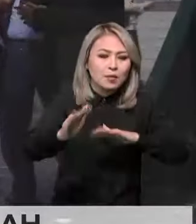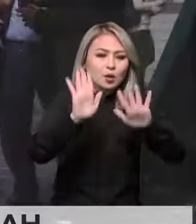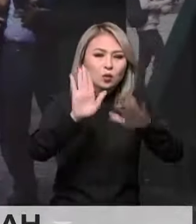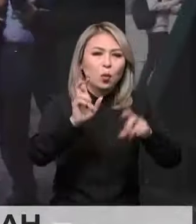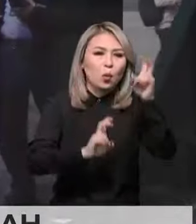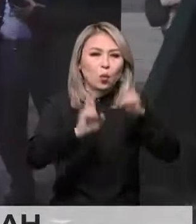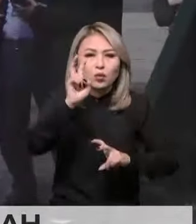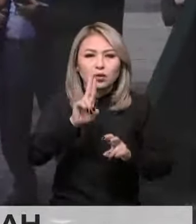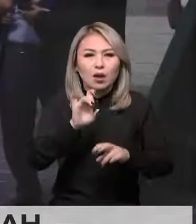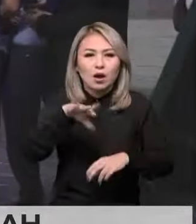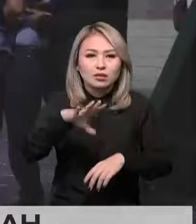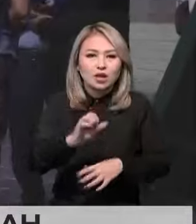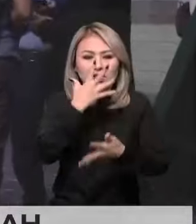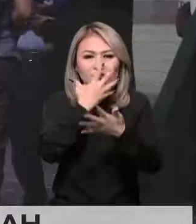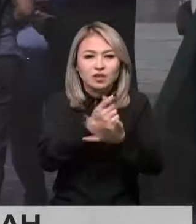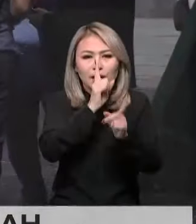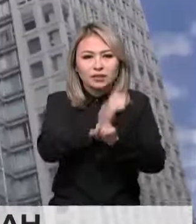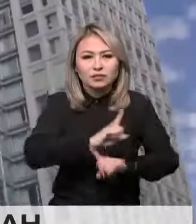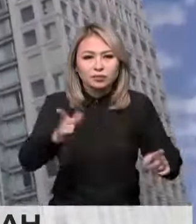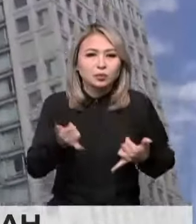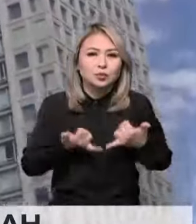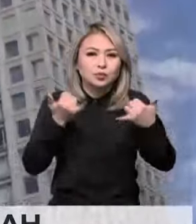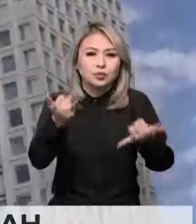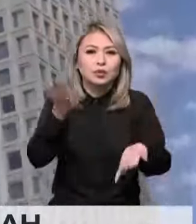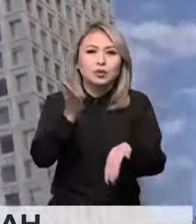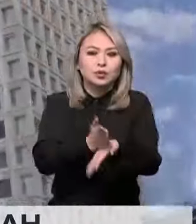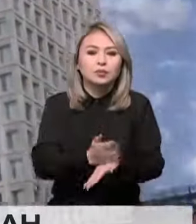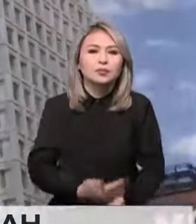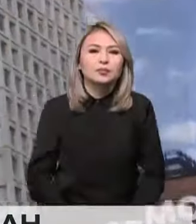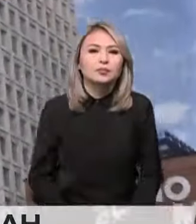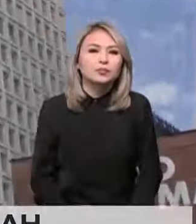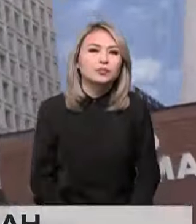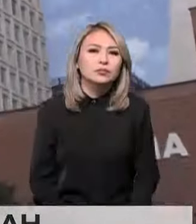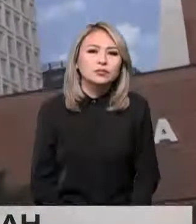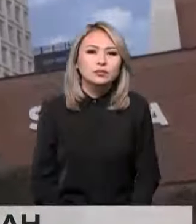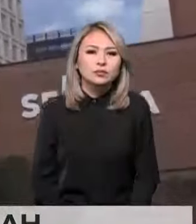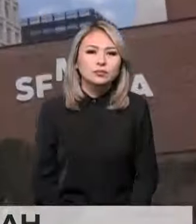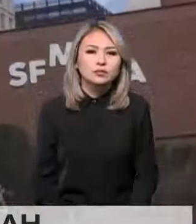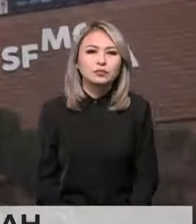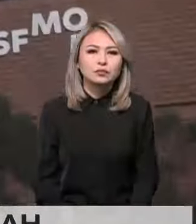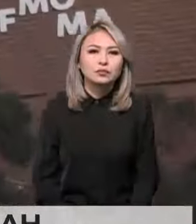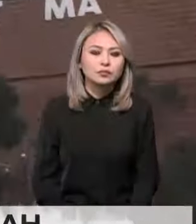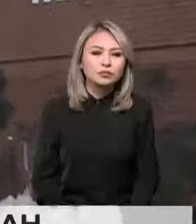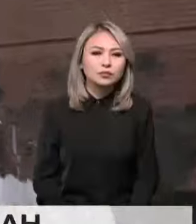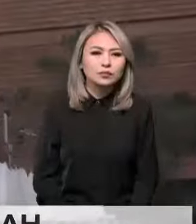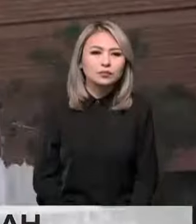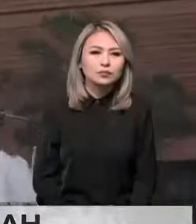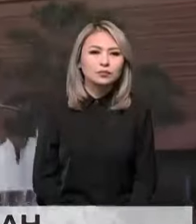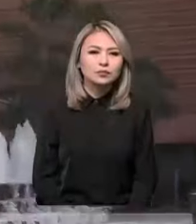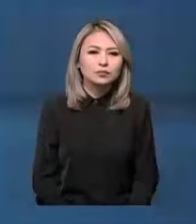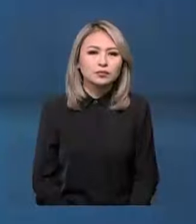өндіріс картасында ерекше көрсететін уақыт келді деп есептейді. Ернат Рахметолла, Еламан Мұстафа, 24 кезет.